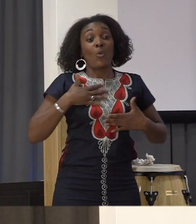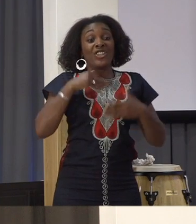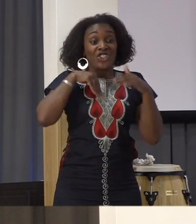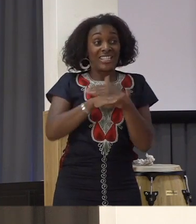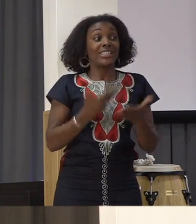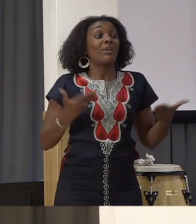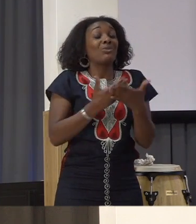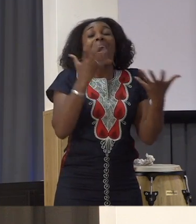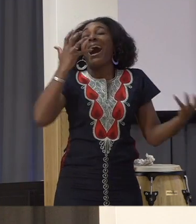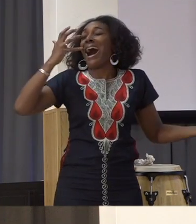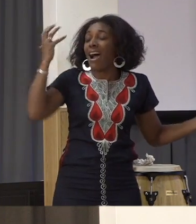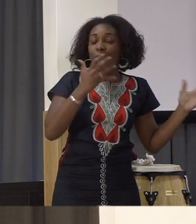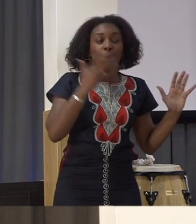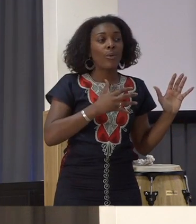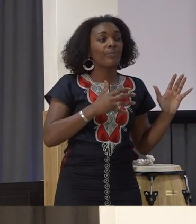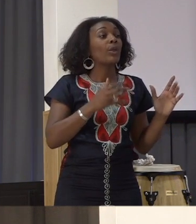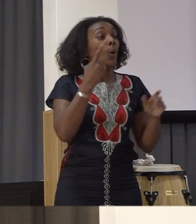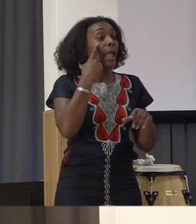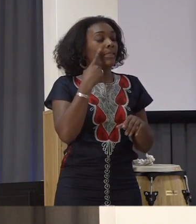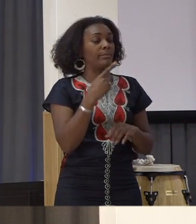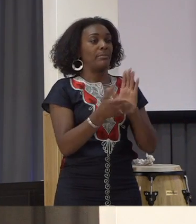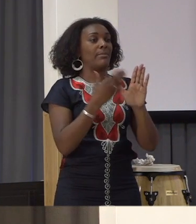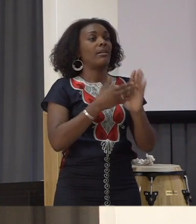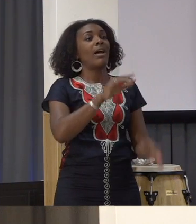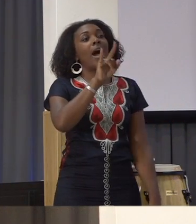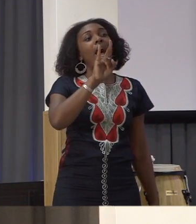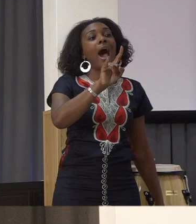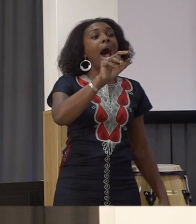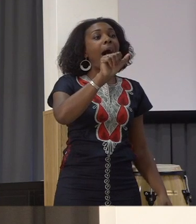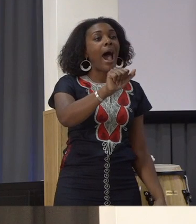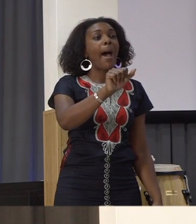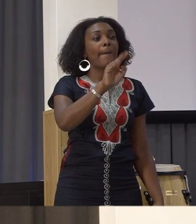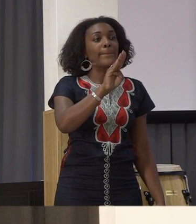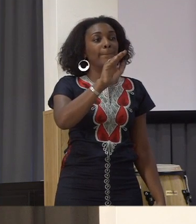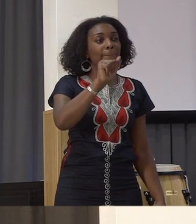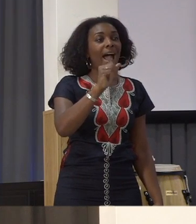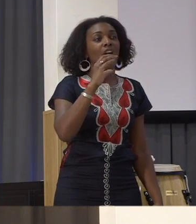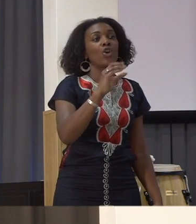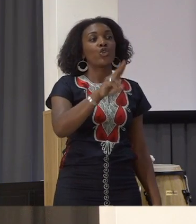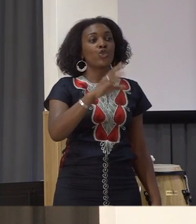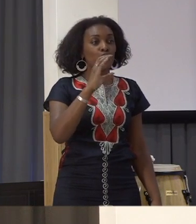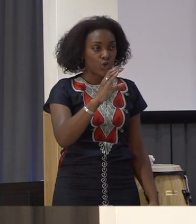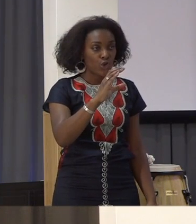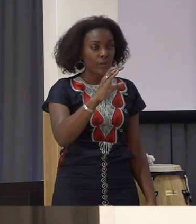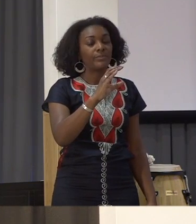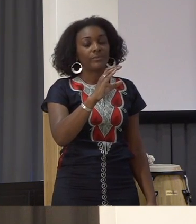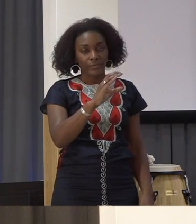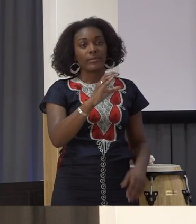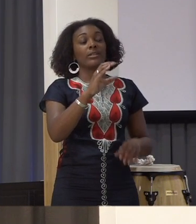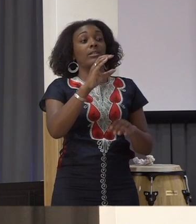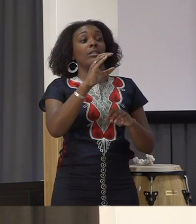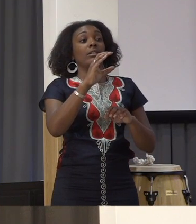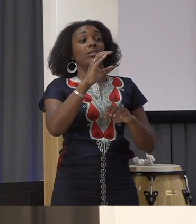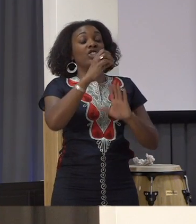de Dieu est là. Habakkuk chapitre 3, versets 17 à 18. Habakkuk chapitre